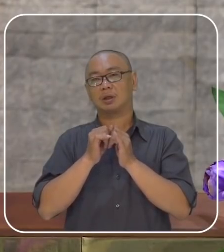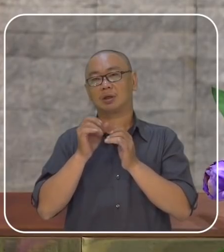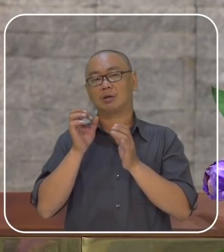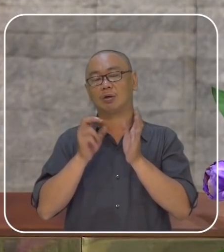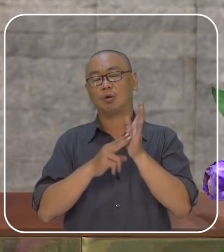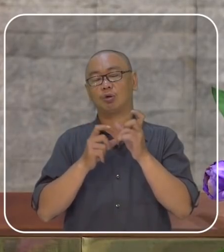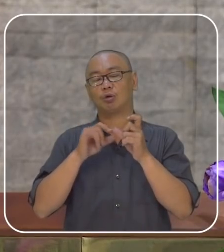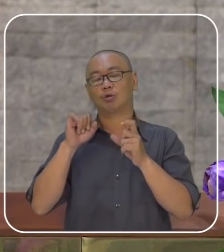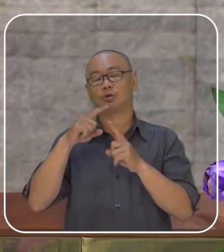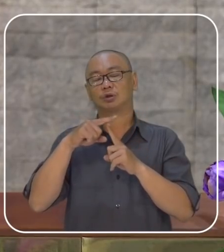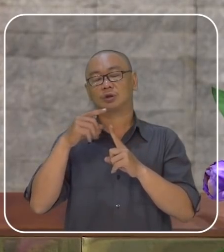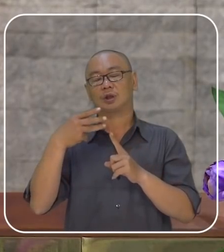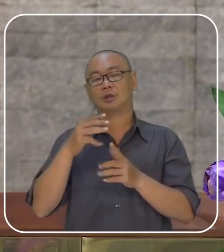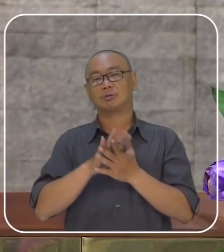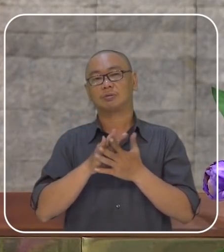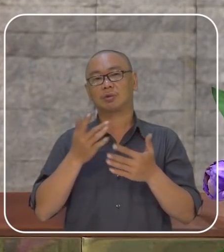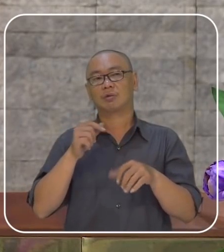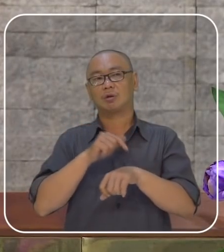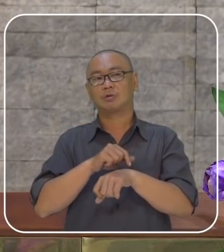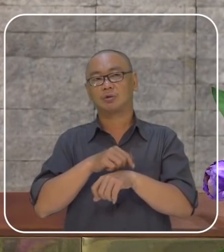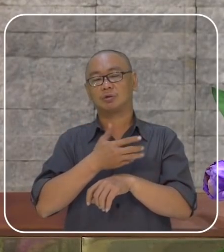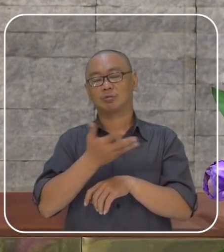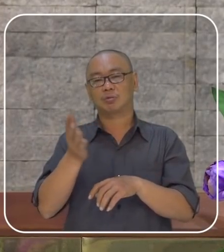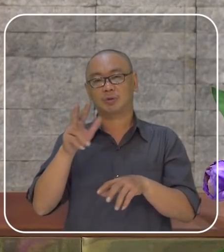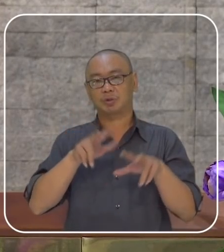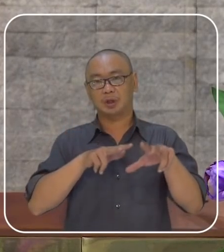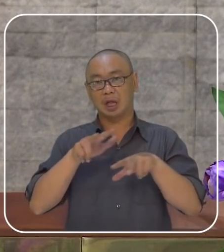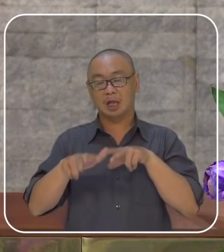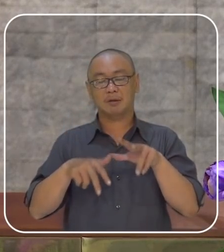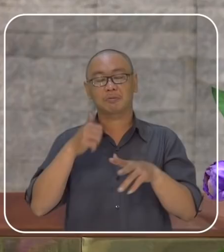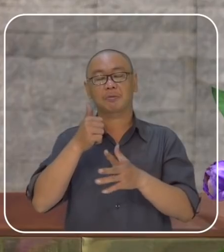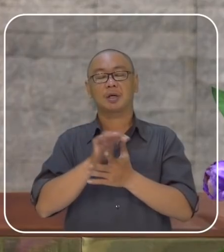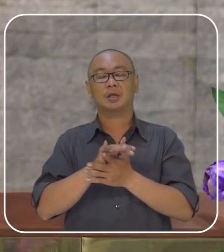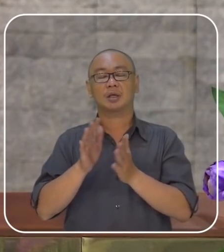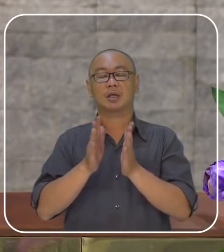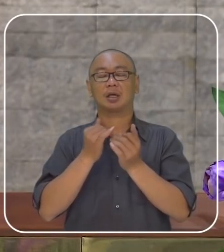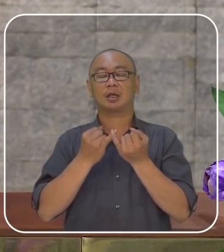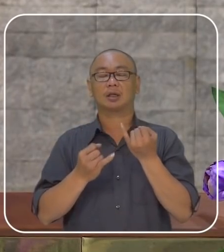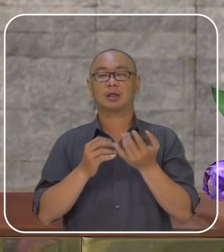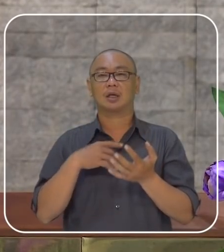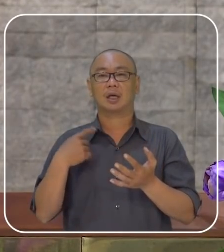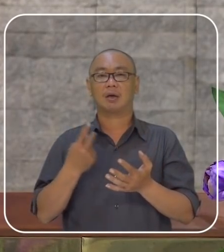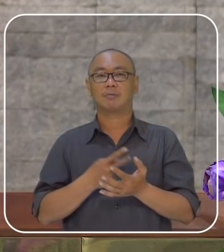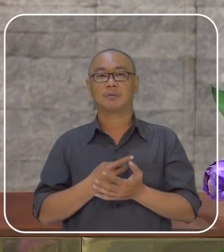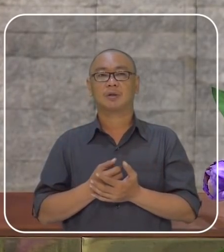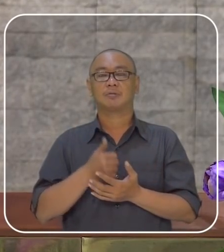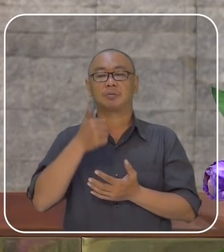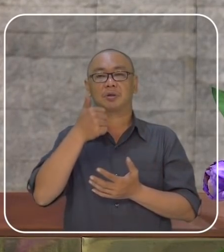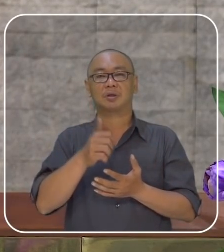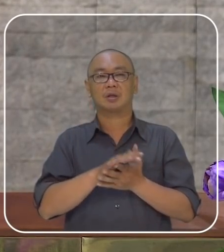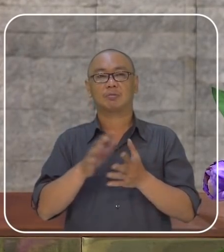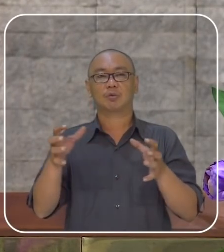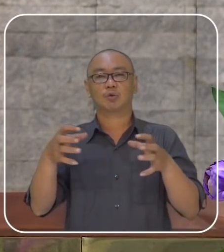Biarlah pada waktunya nanti segala sesuatu dapat berjalan dengan baik dan pada akhirnya kami